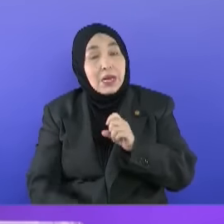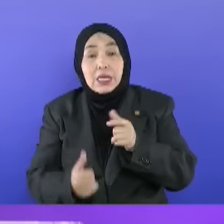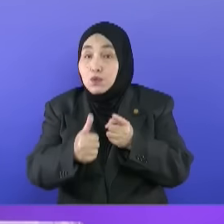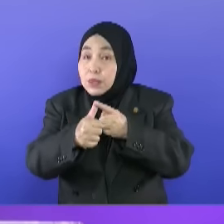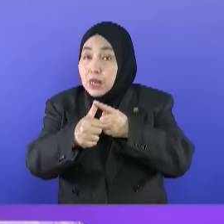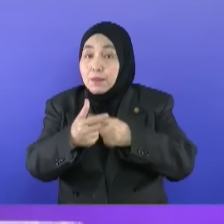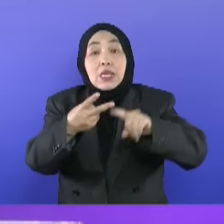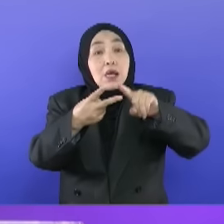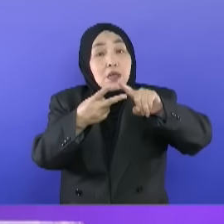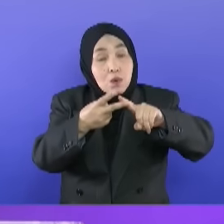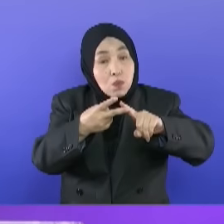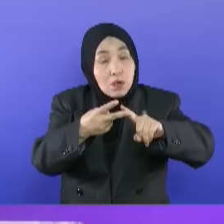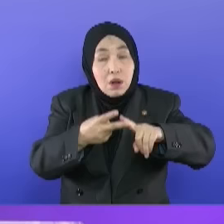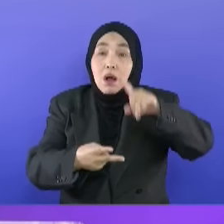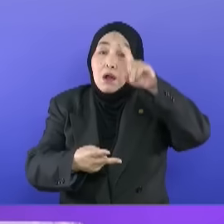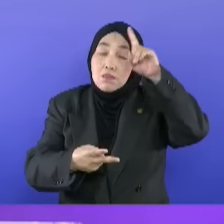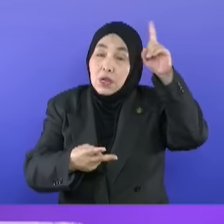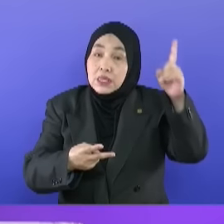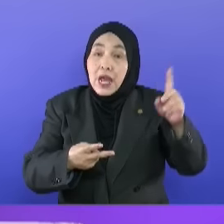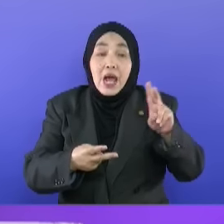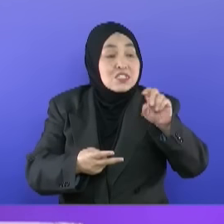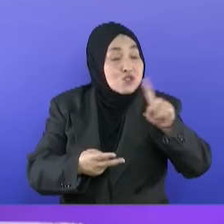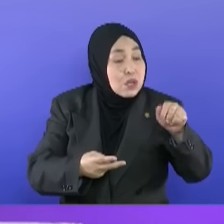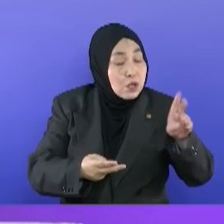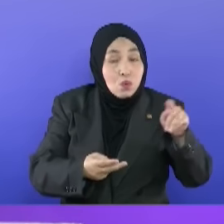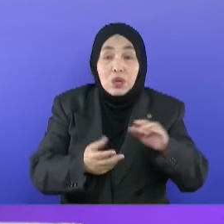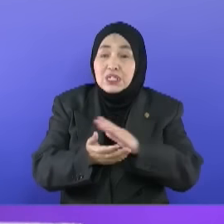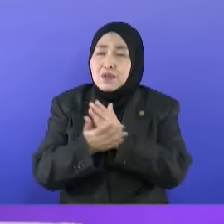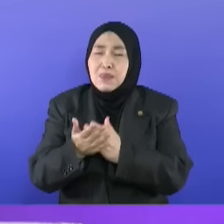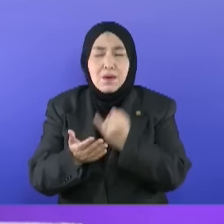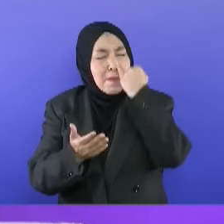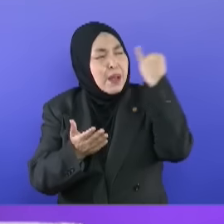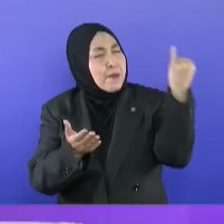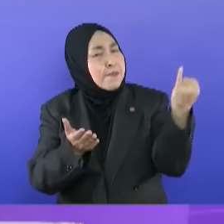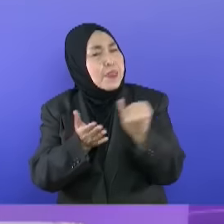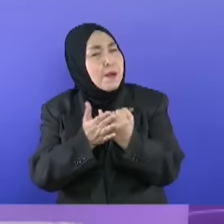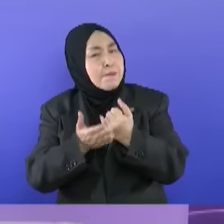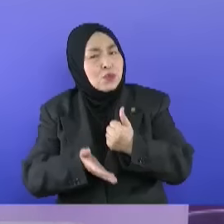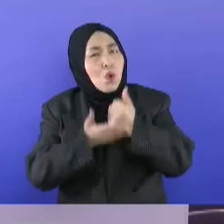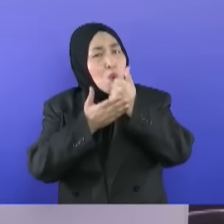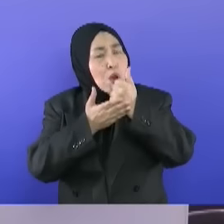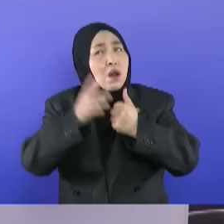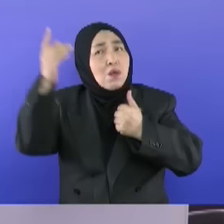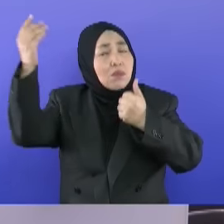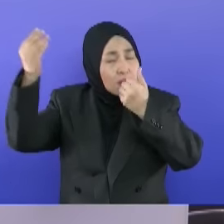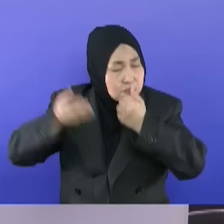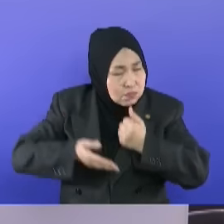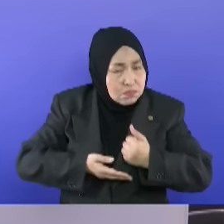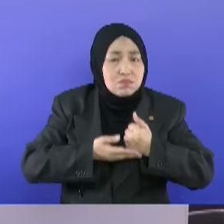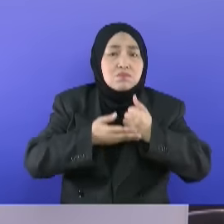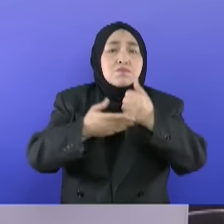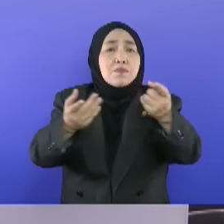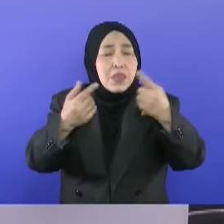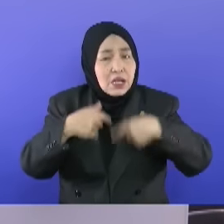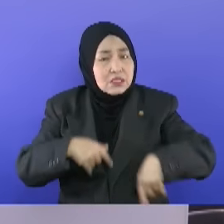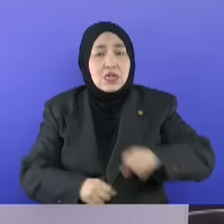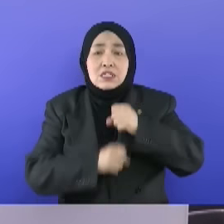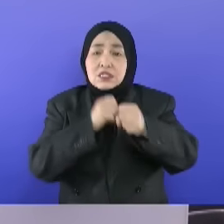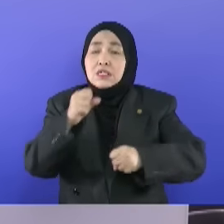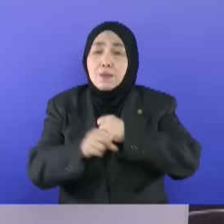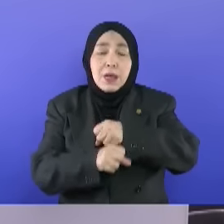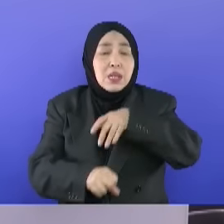pertama. Yang keduanya adalah nasir. Maksudnya Nasir ini bila ada sesuatu kezaliman berlaku, pertolongan Allah sampai. Kita tahu bahawa pada zaman Nabi bila